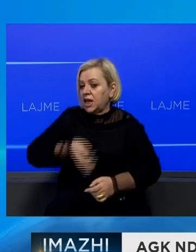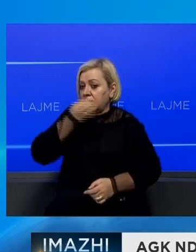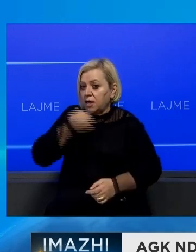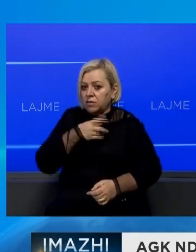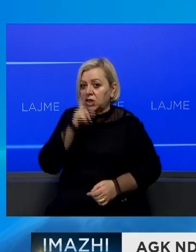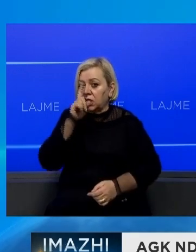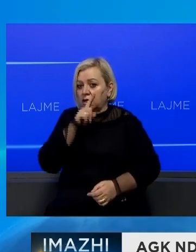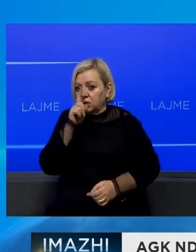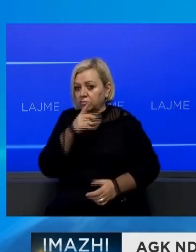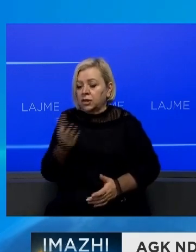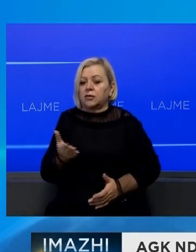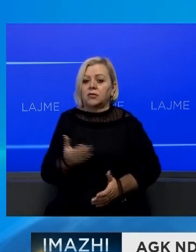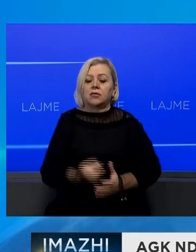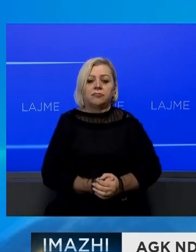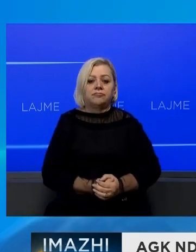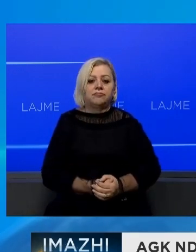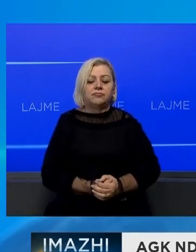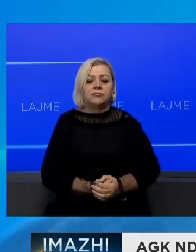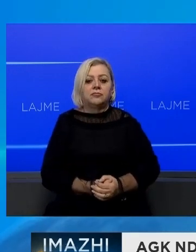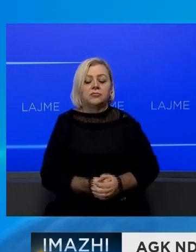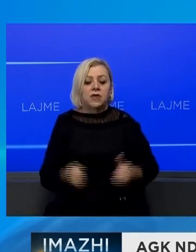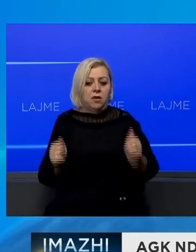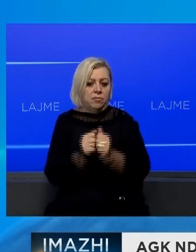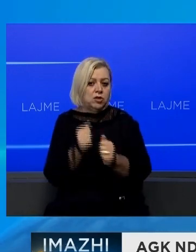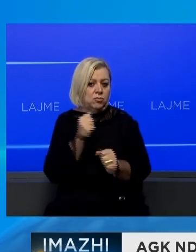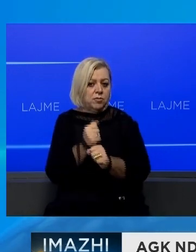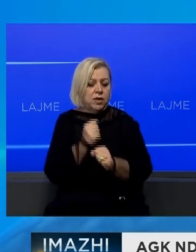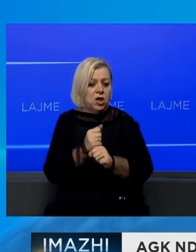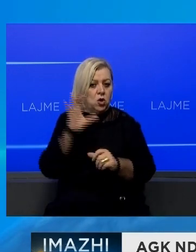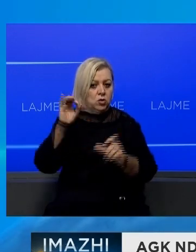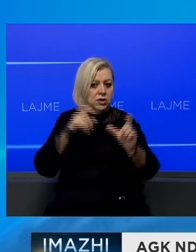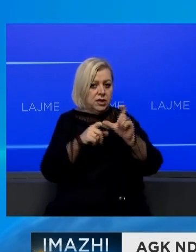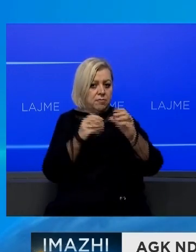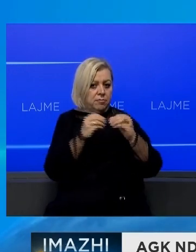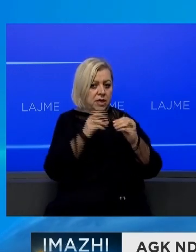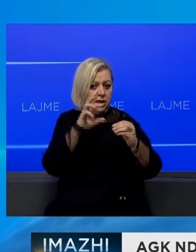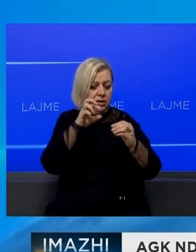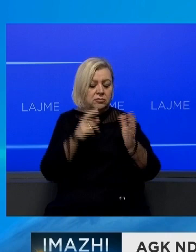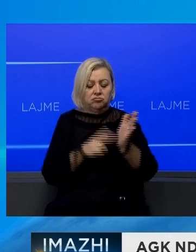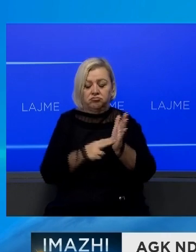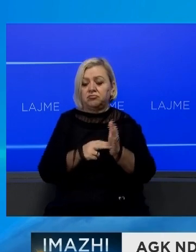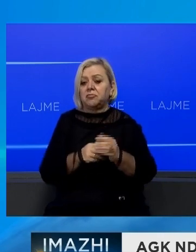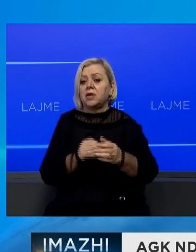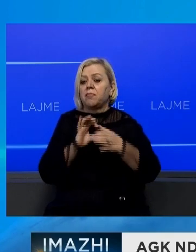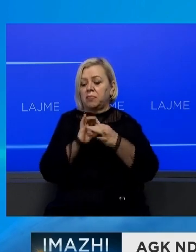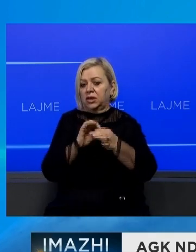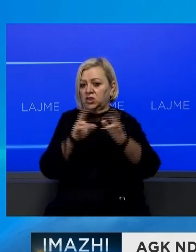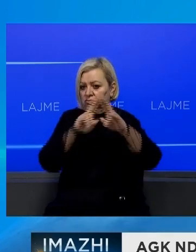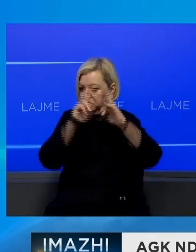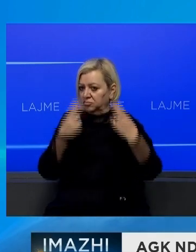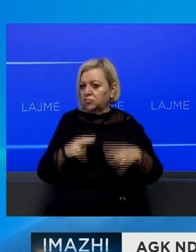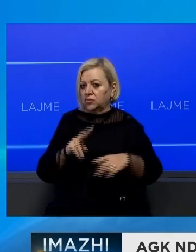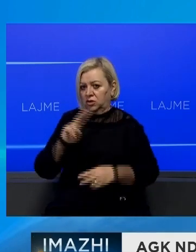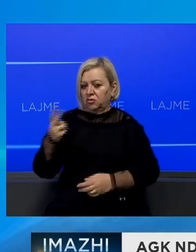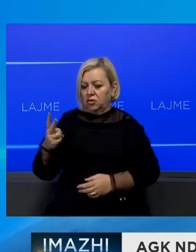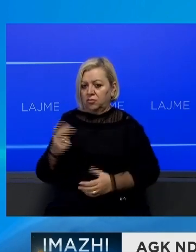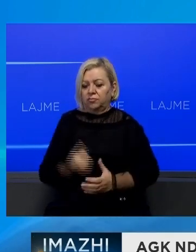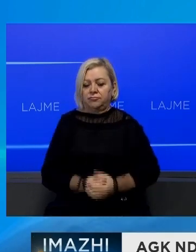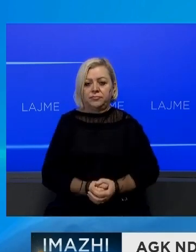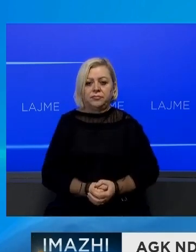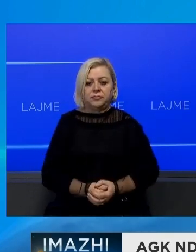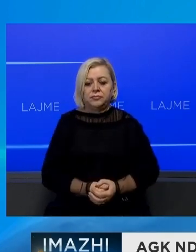rrejshme në bashkëpunim me OSBE, me UNKT, me NDI dhe të tjerë partnerët të nëndësishëm ndërkombëtar. Do